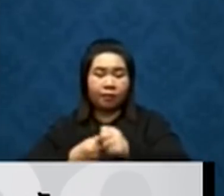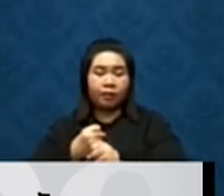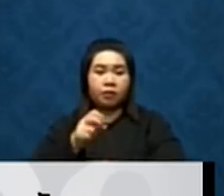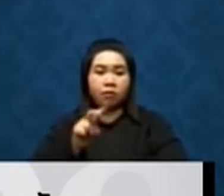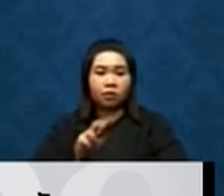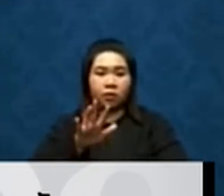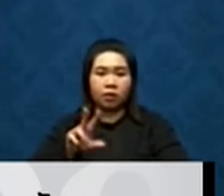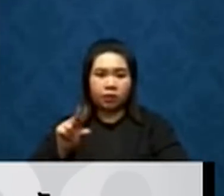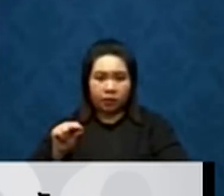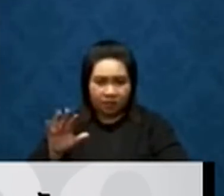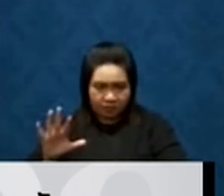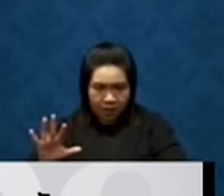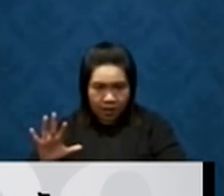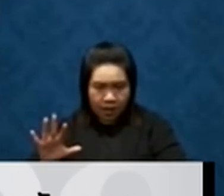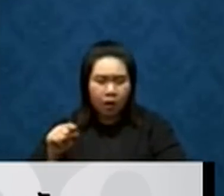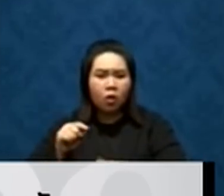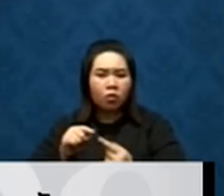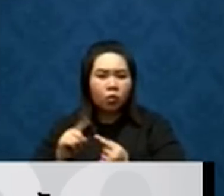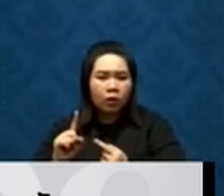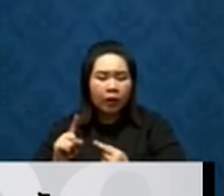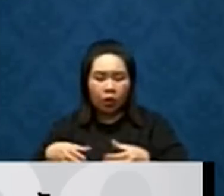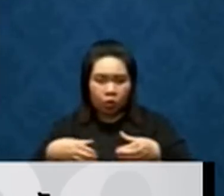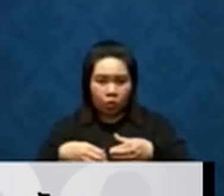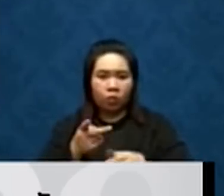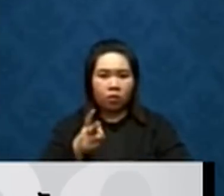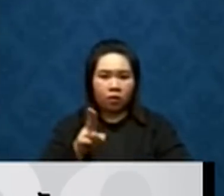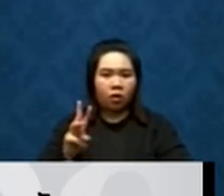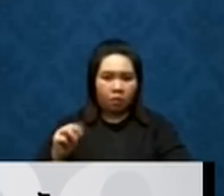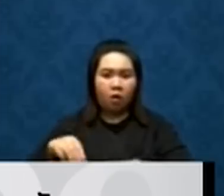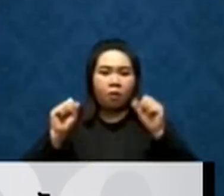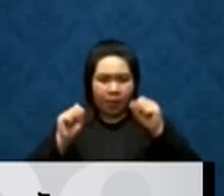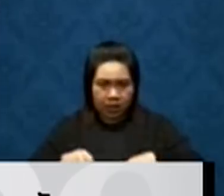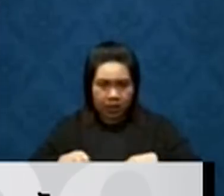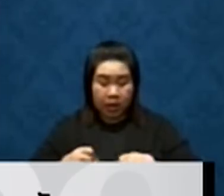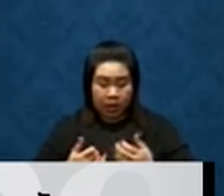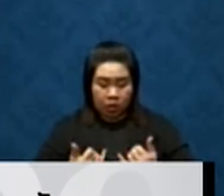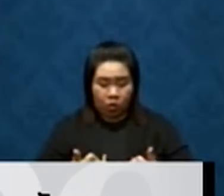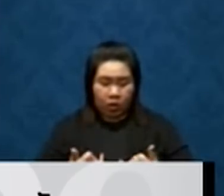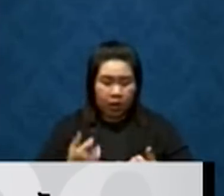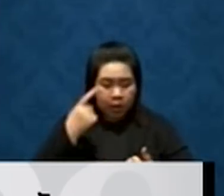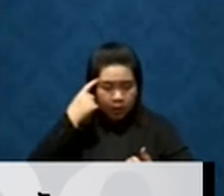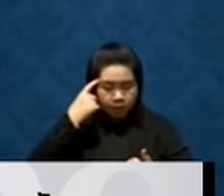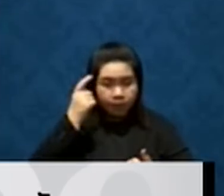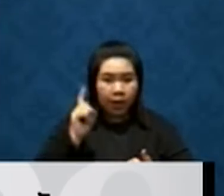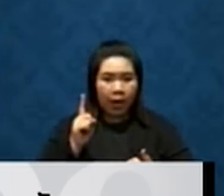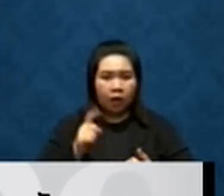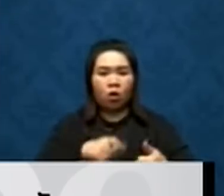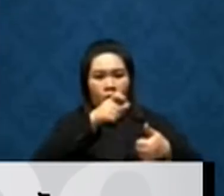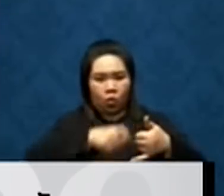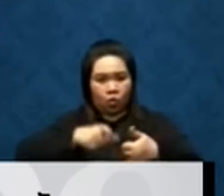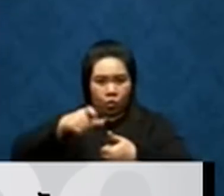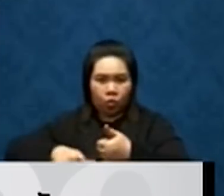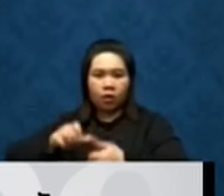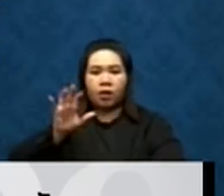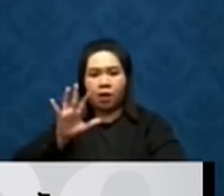ข้าราชการได ้ครับ อ๋ออันนี้คือคุณจิรายุพูด ใช่ เพราะว่าก่อนหน้านี้มีการดีเฟนต์ว่าตำแหน่งที่ปรึกษาเนี่ย